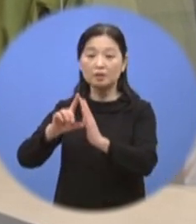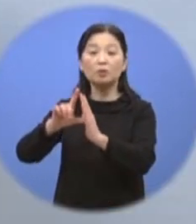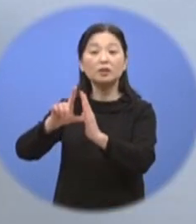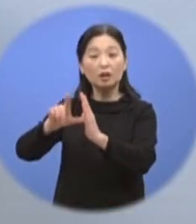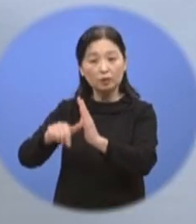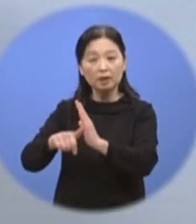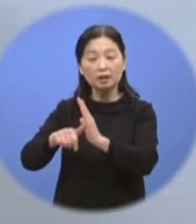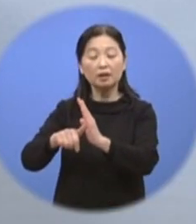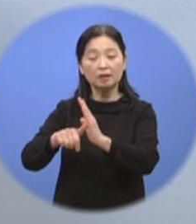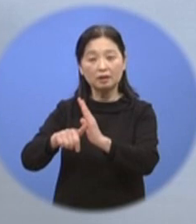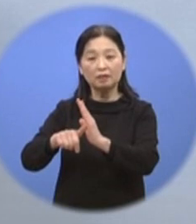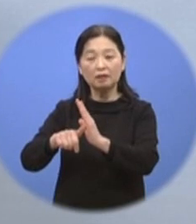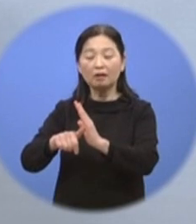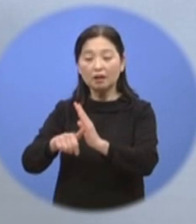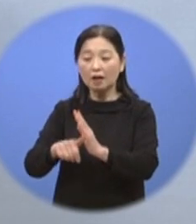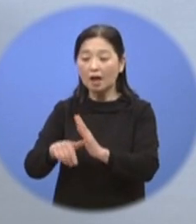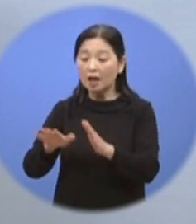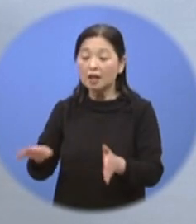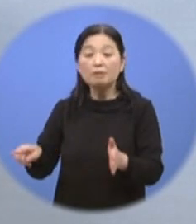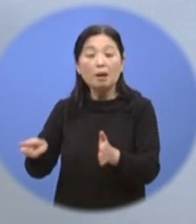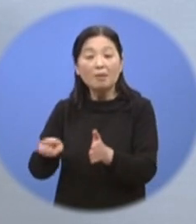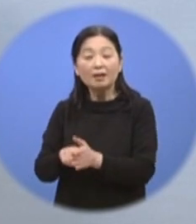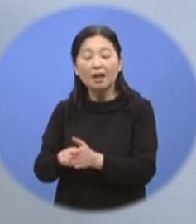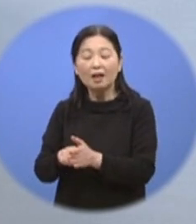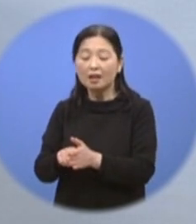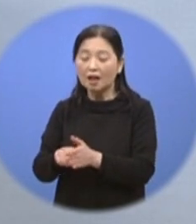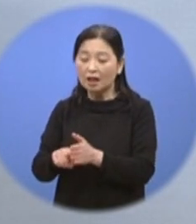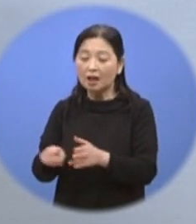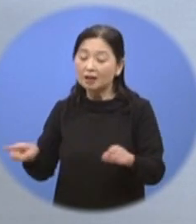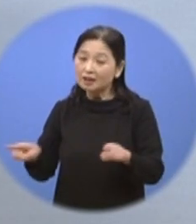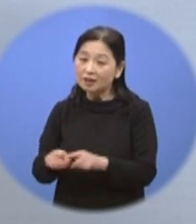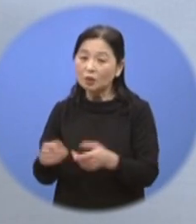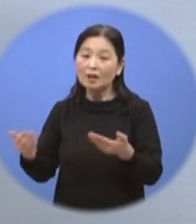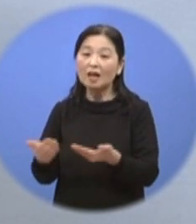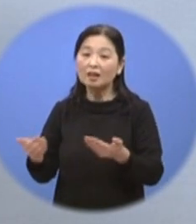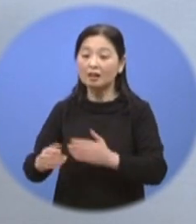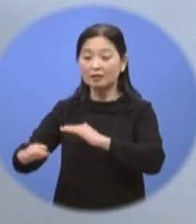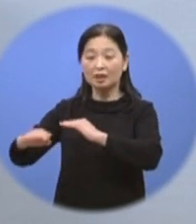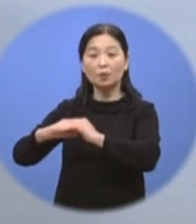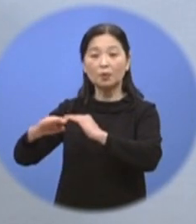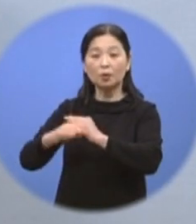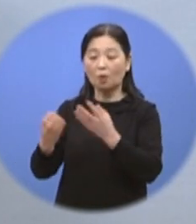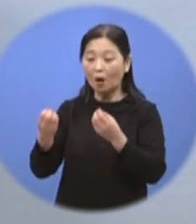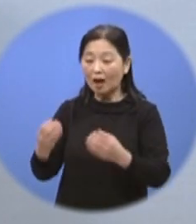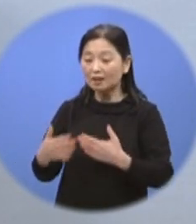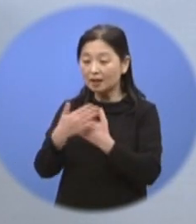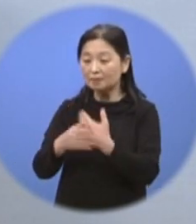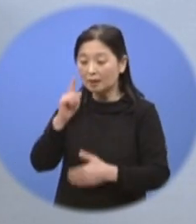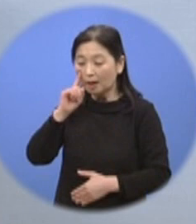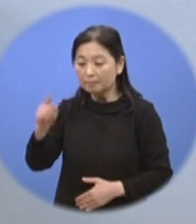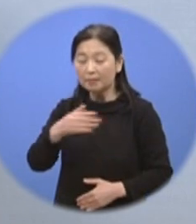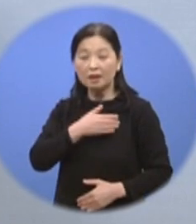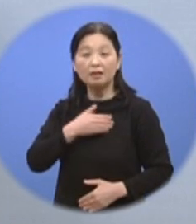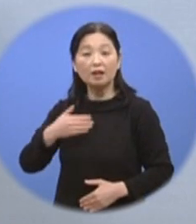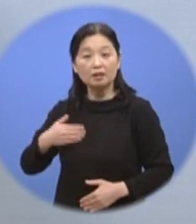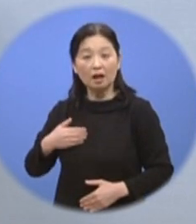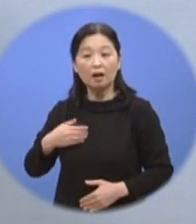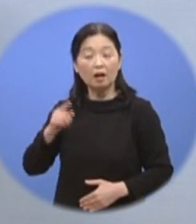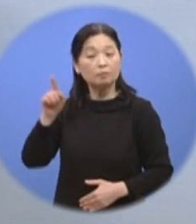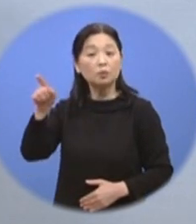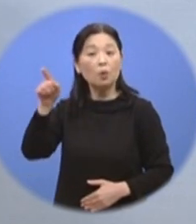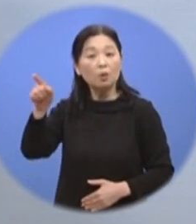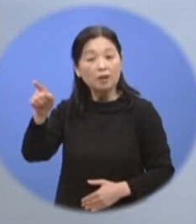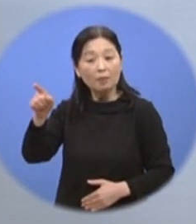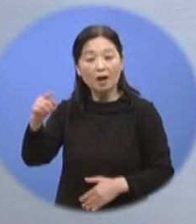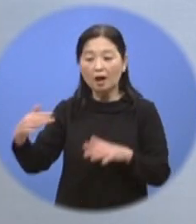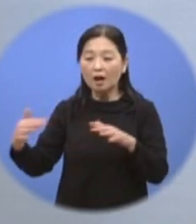ので、もう何年も一緒にいるはずの同僚のこんな新しい面を知ることができたですとか、普段東京のオフィスでは話せない